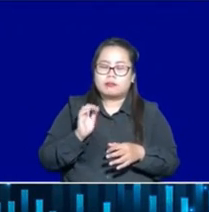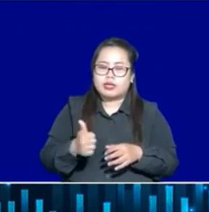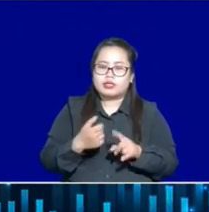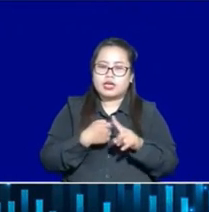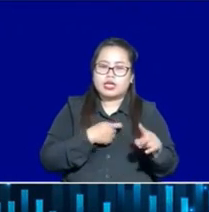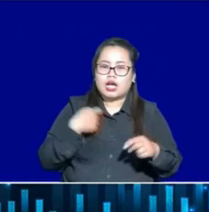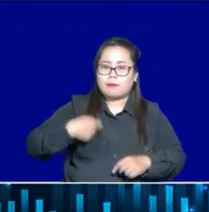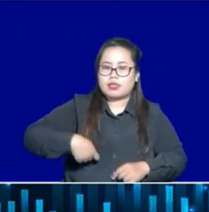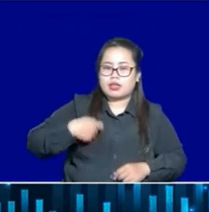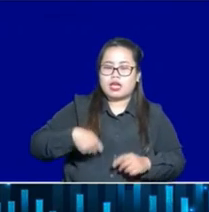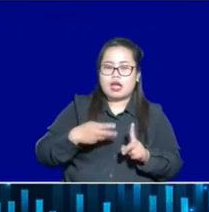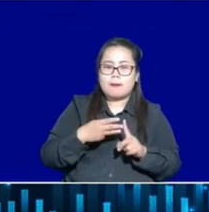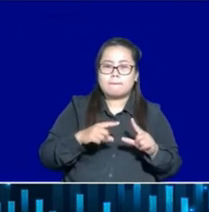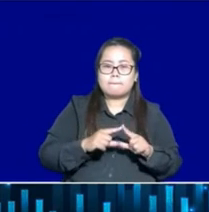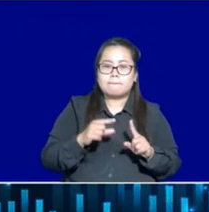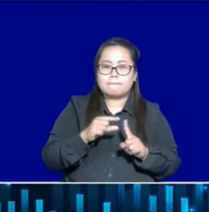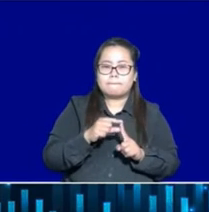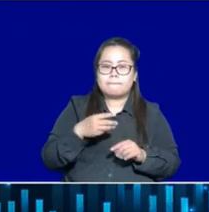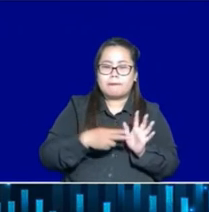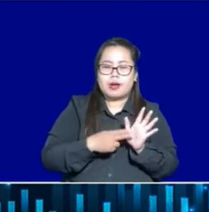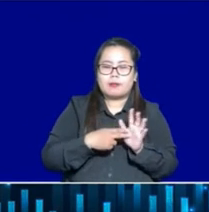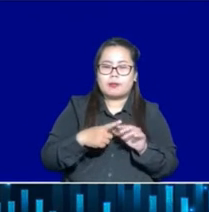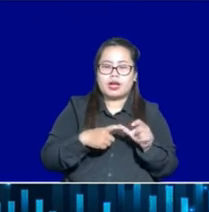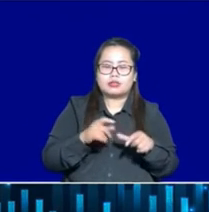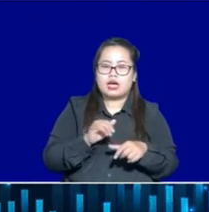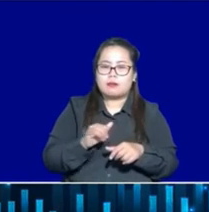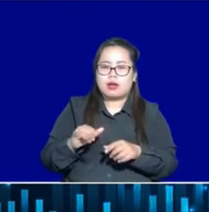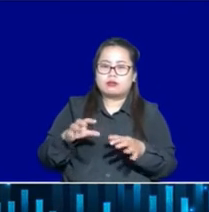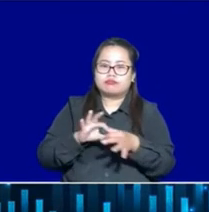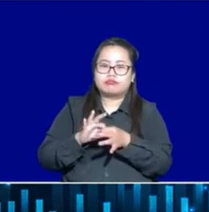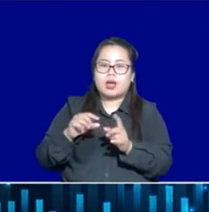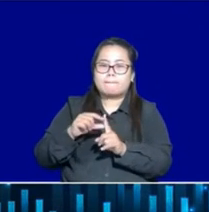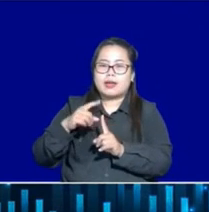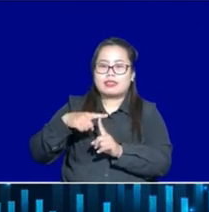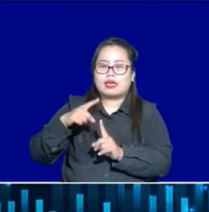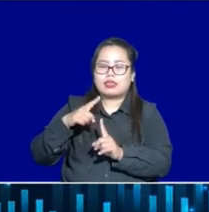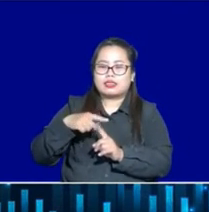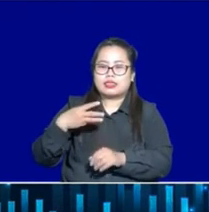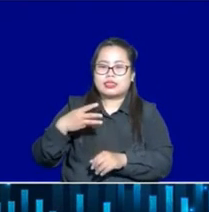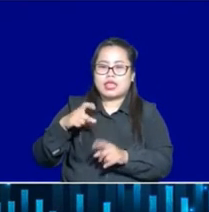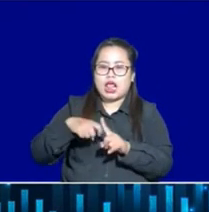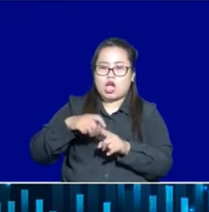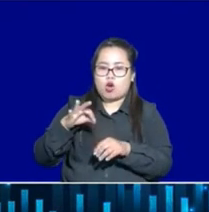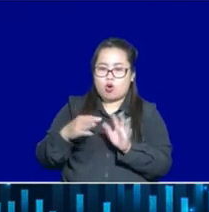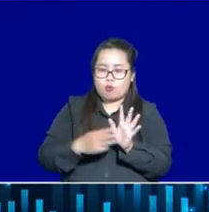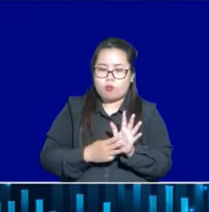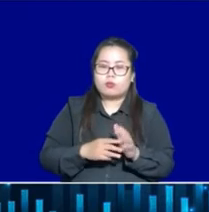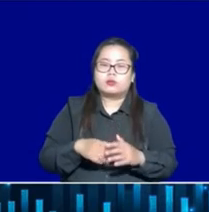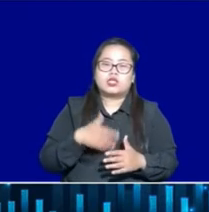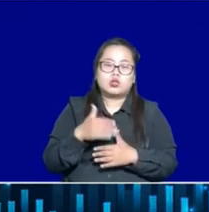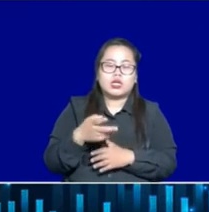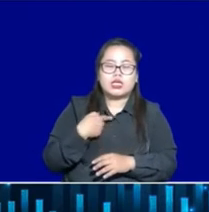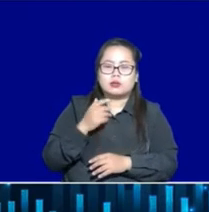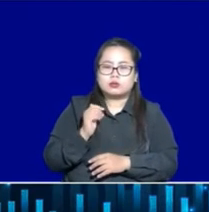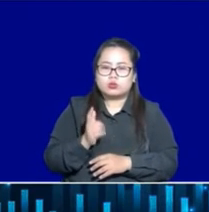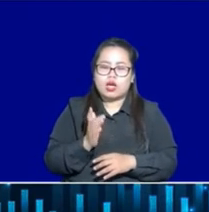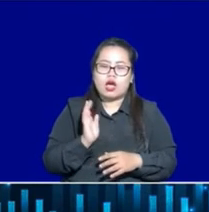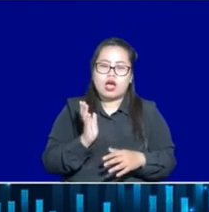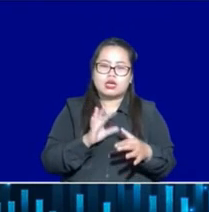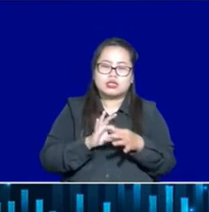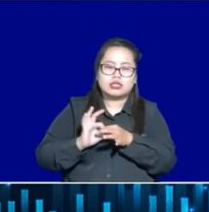Kementerian Bappenas dengan PT Telkom, dan kita juga sudah bekerja sama dengan